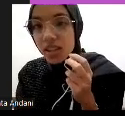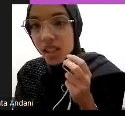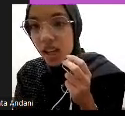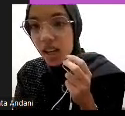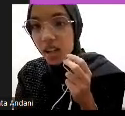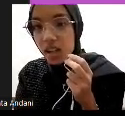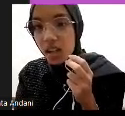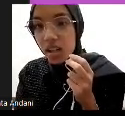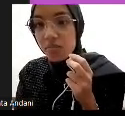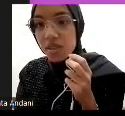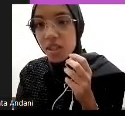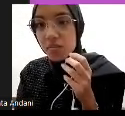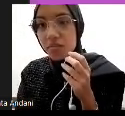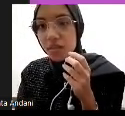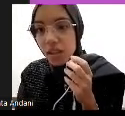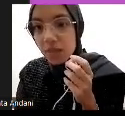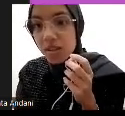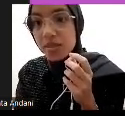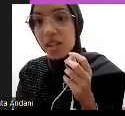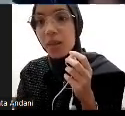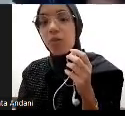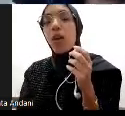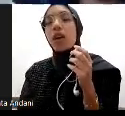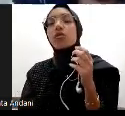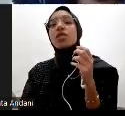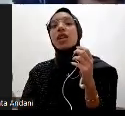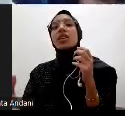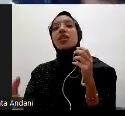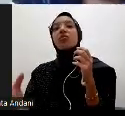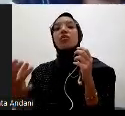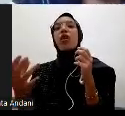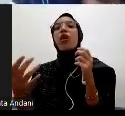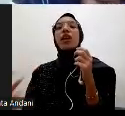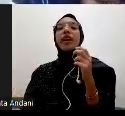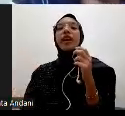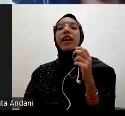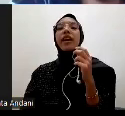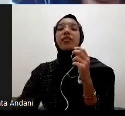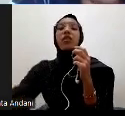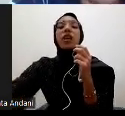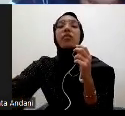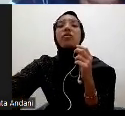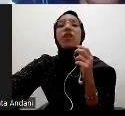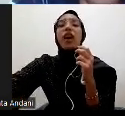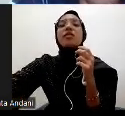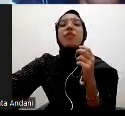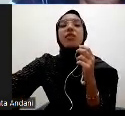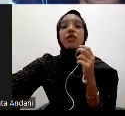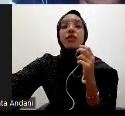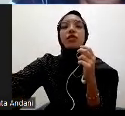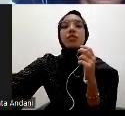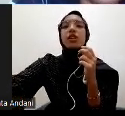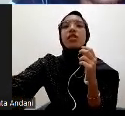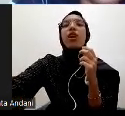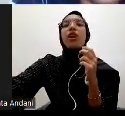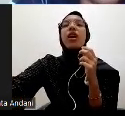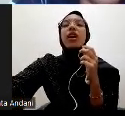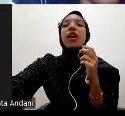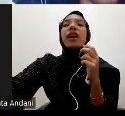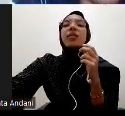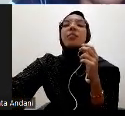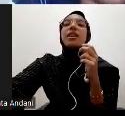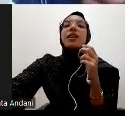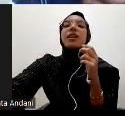waktunya sekitar 6 jam setiap waktunya untuk online. online menggunakan smartphone, seperti itu.